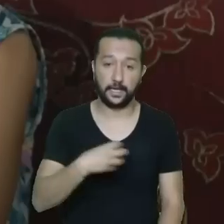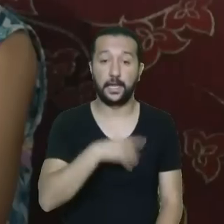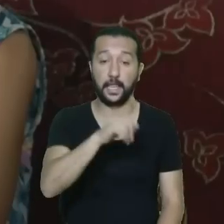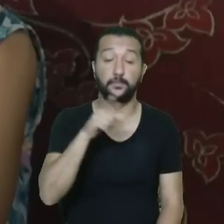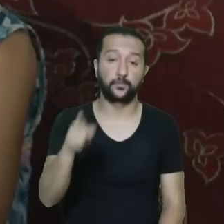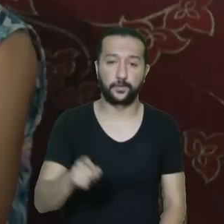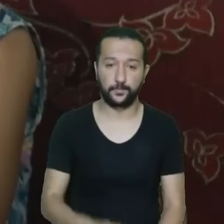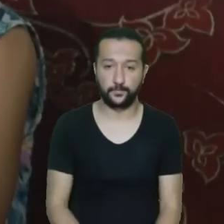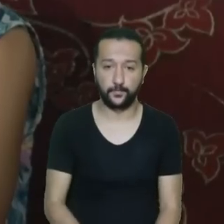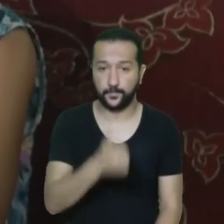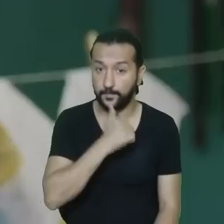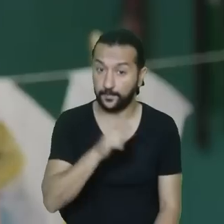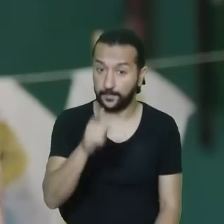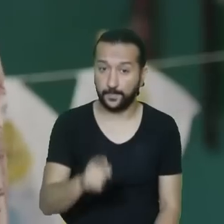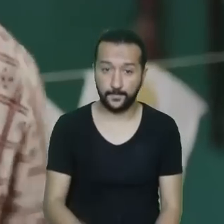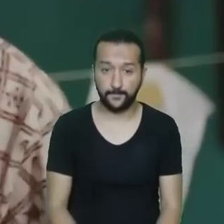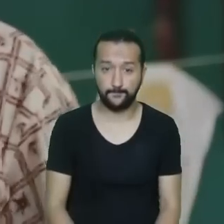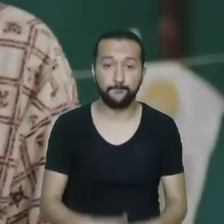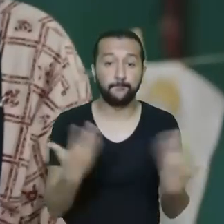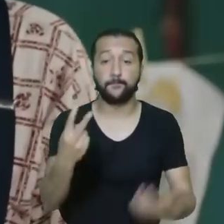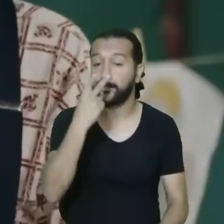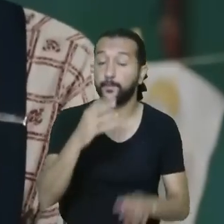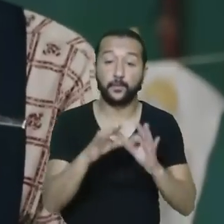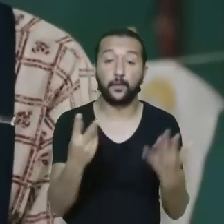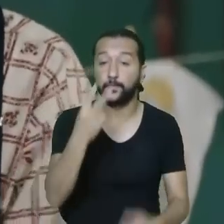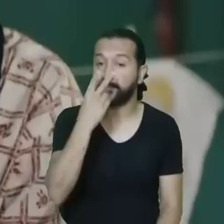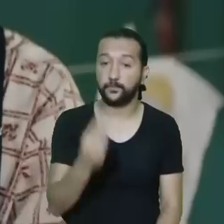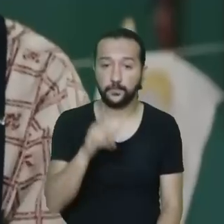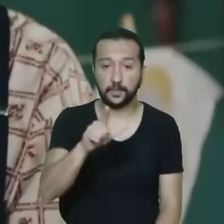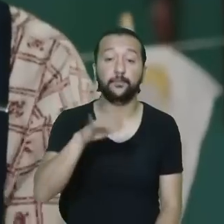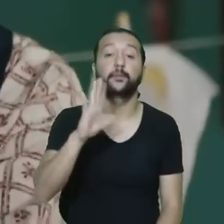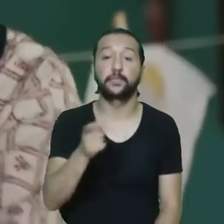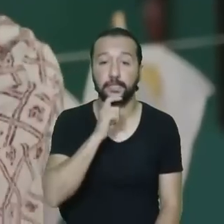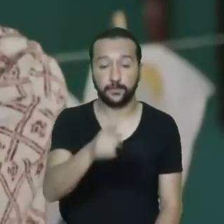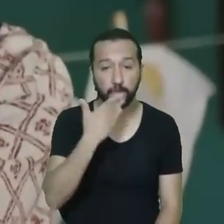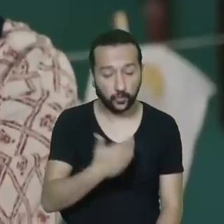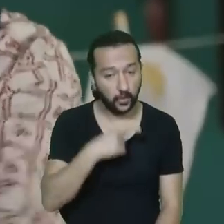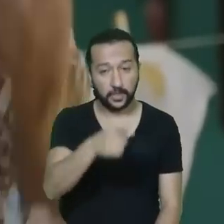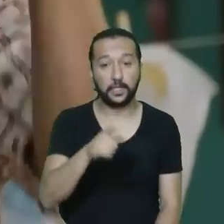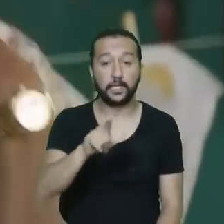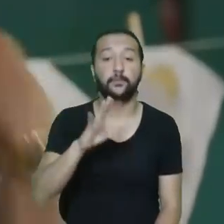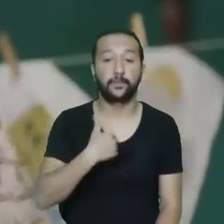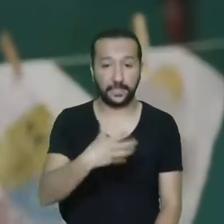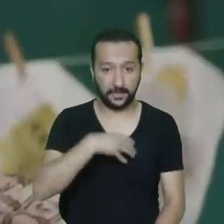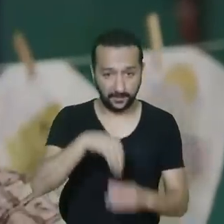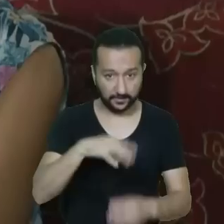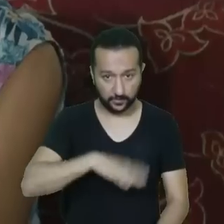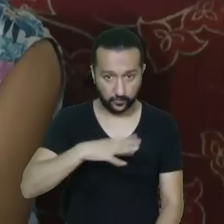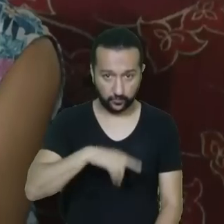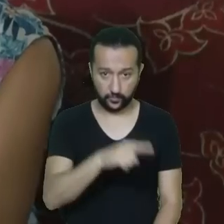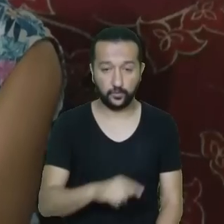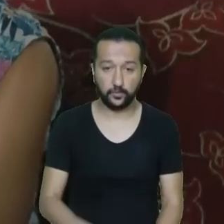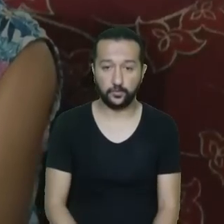buna. Abi. Ha ne bakıyorsun? Ne bakıyorsun? Lazım değil mi? Sen söyle lazım değil mi? Ben kendim için mi istiyorum bunu?